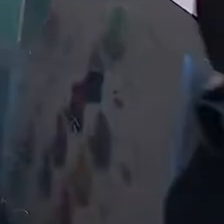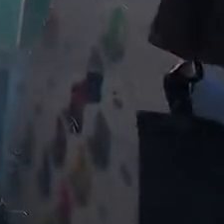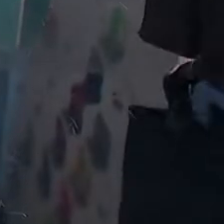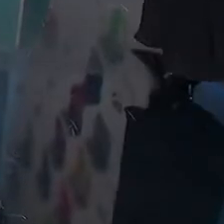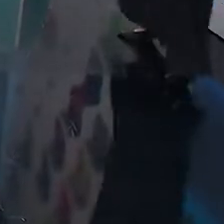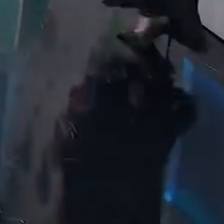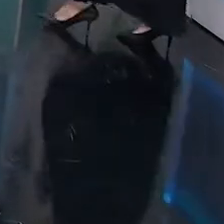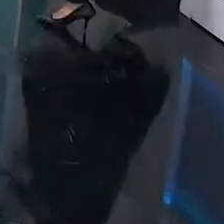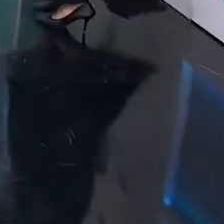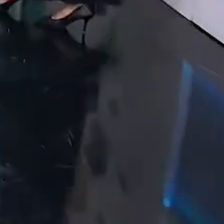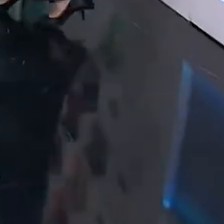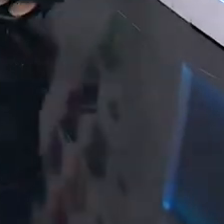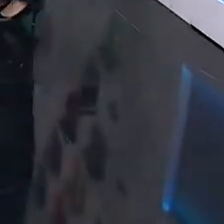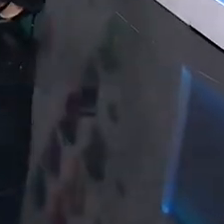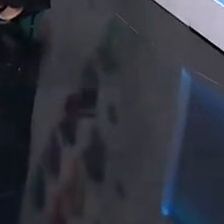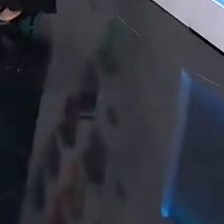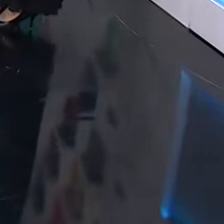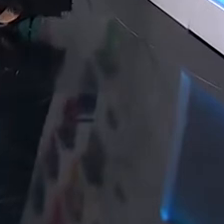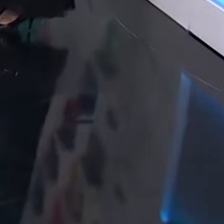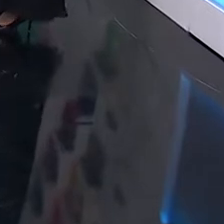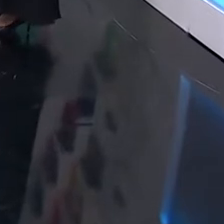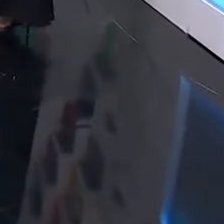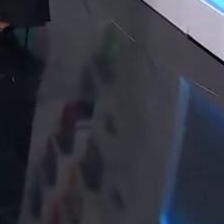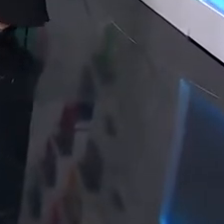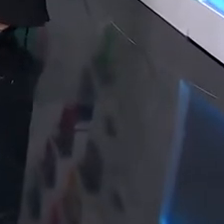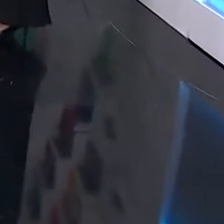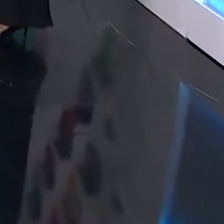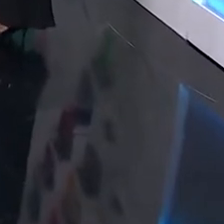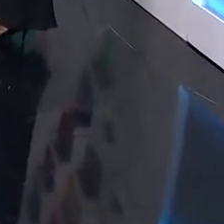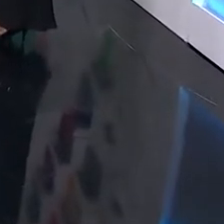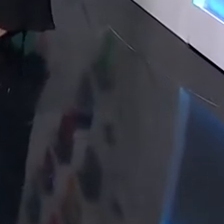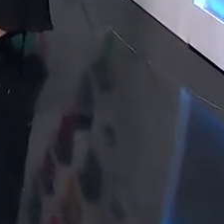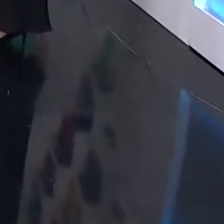La la la la la la la. Tok tok tok tok tok. Assalamualaikum cikgu.